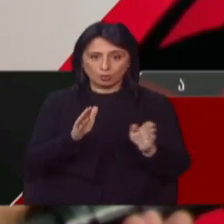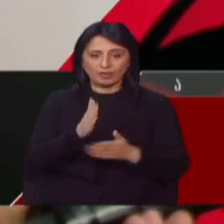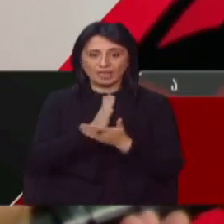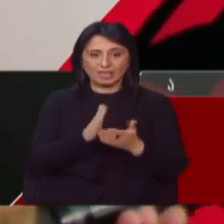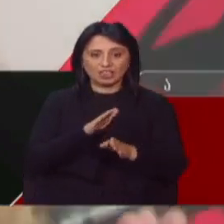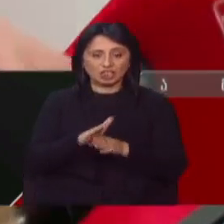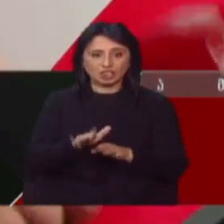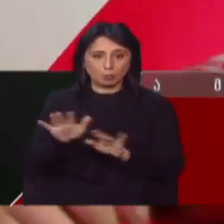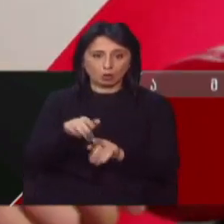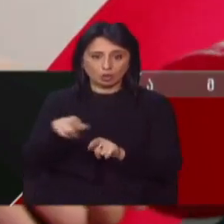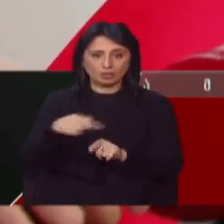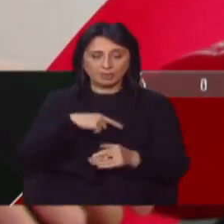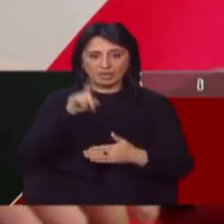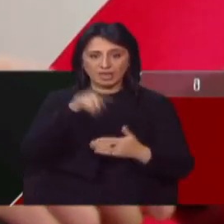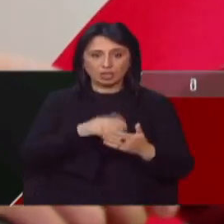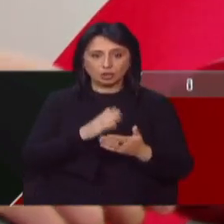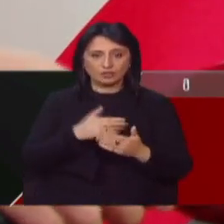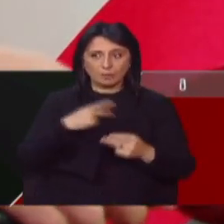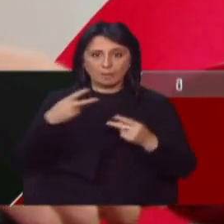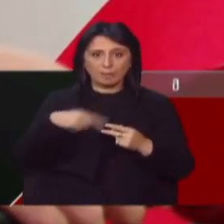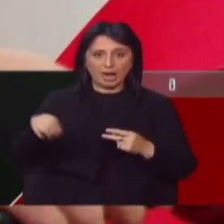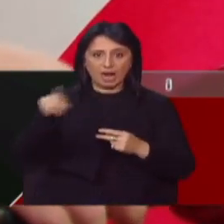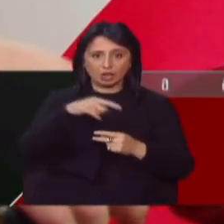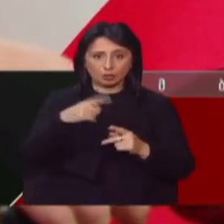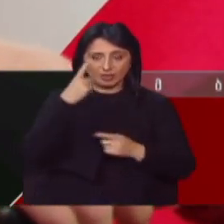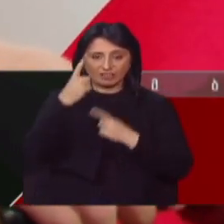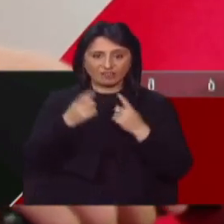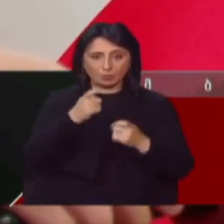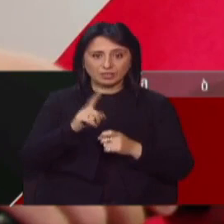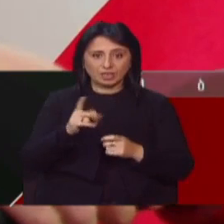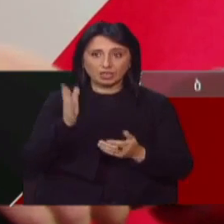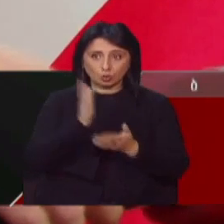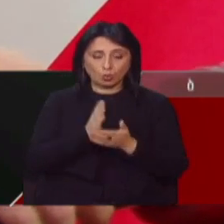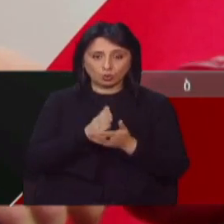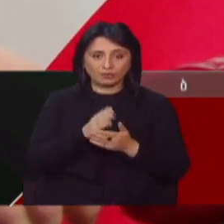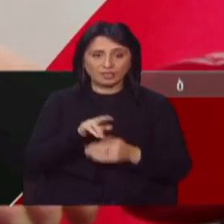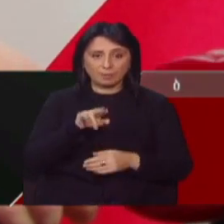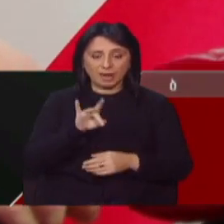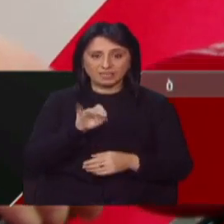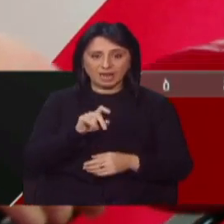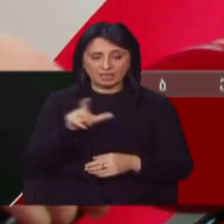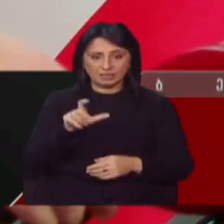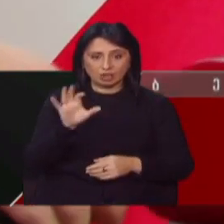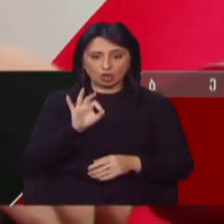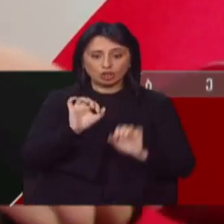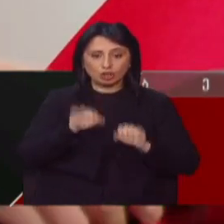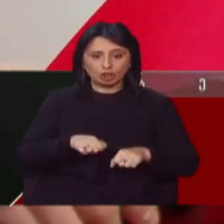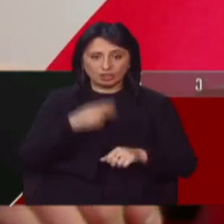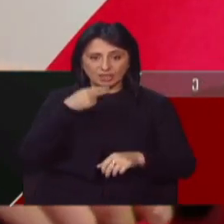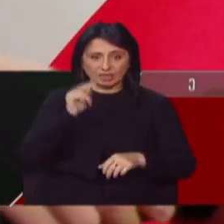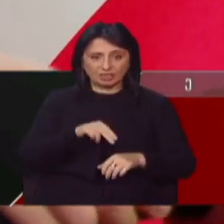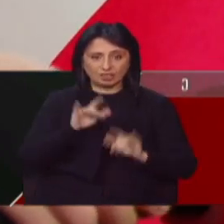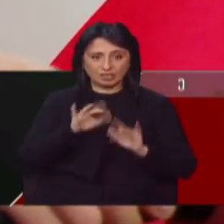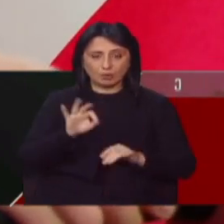ნაწილი შესრულების პროცესში. მე დარწმუნებული ვარ ჩემს პარტნიორებს, რომ ინფორმაცია წინსრებად ქონოდათ ფარცხალაძის შესაძლო